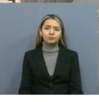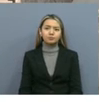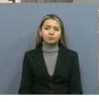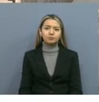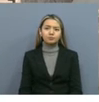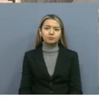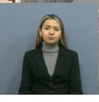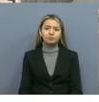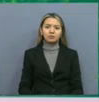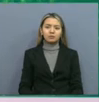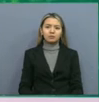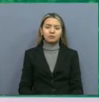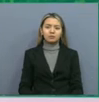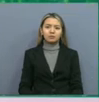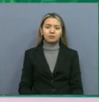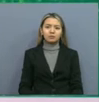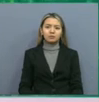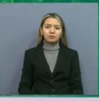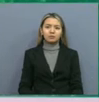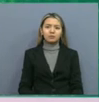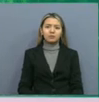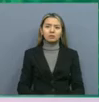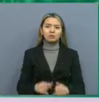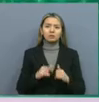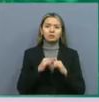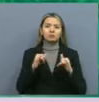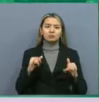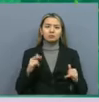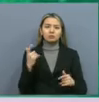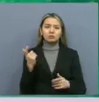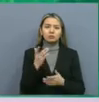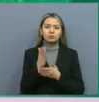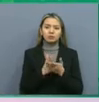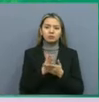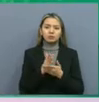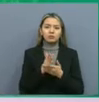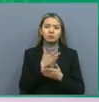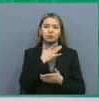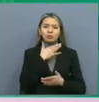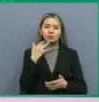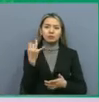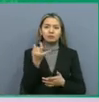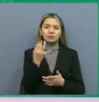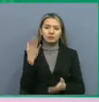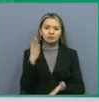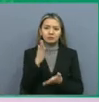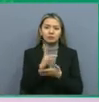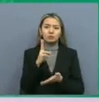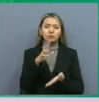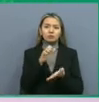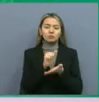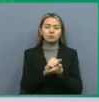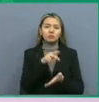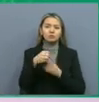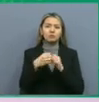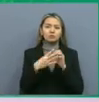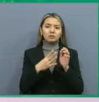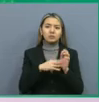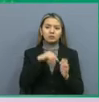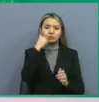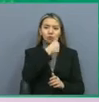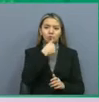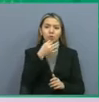ақпарат. Асыл тұқымды мал өсіру бағыты ақмолық шаруалар арасында үлкен қызығушылық тудырып отыр. Өткен 2019